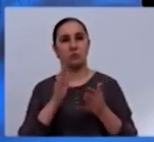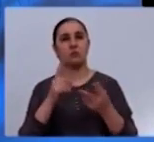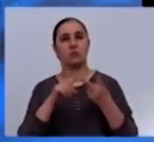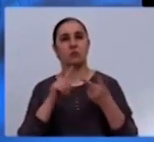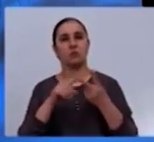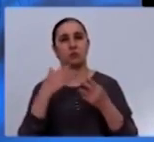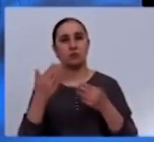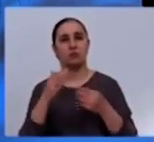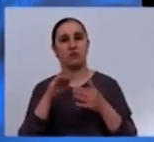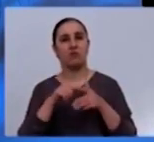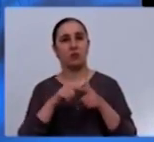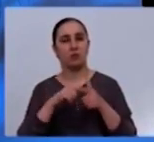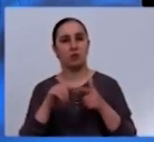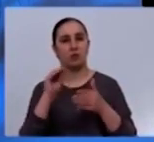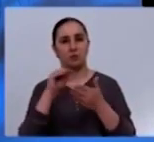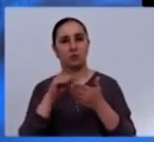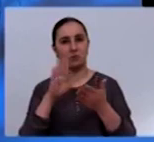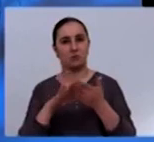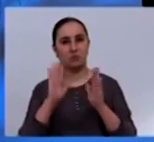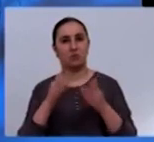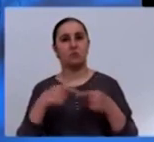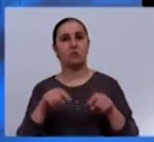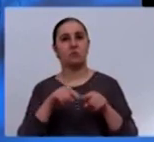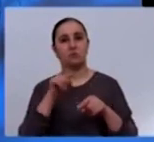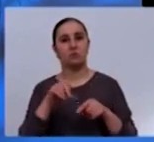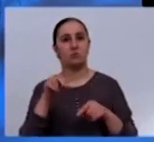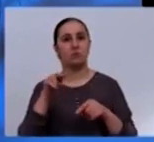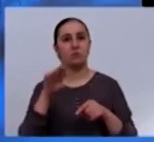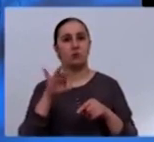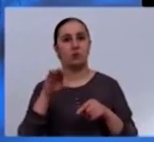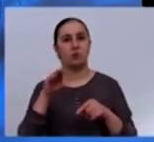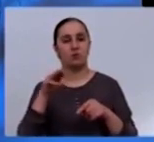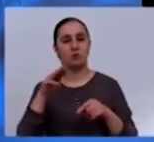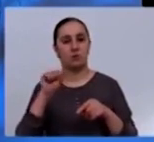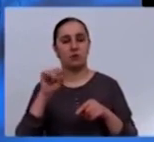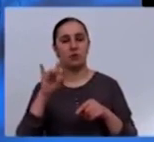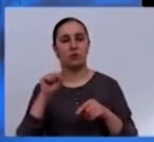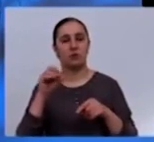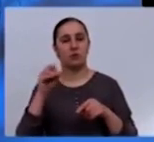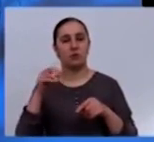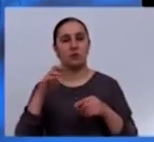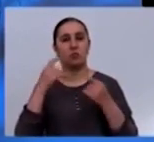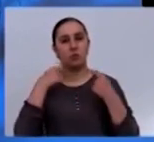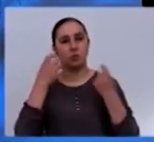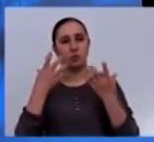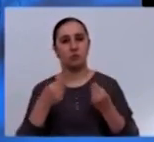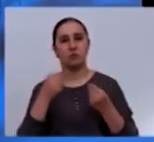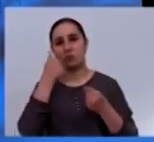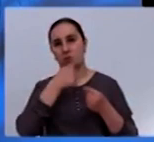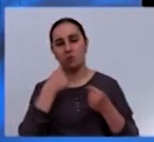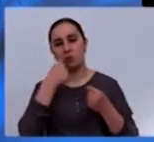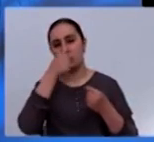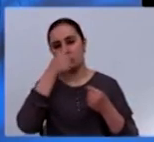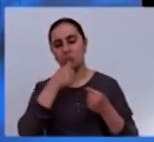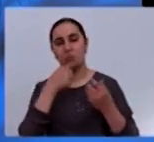Ikkinchi qismga familiyani kiritamiz. Bu yerda esa data rojdeniya, ya'ni tug'ilgan kuningiz, oy, yil,